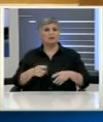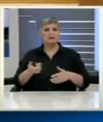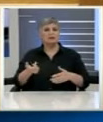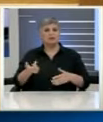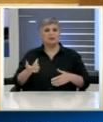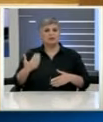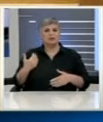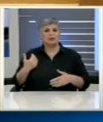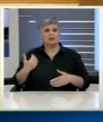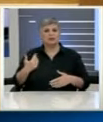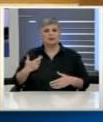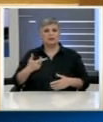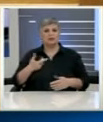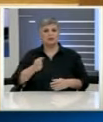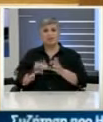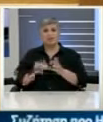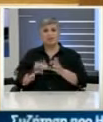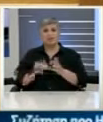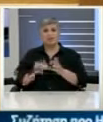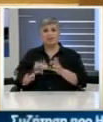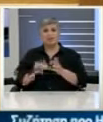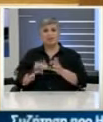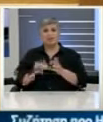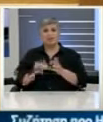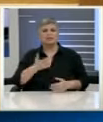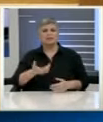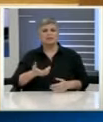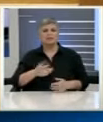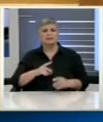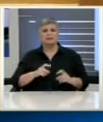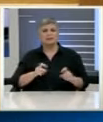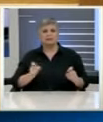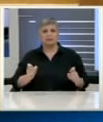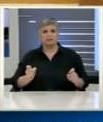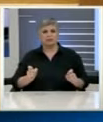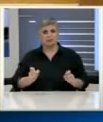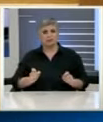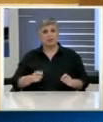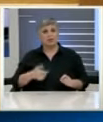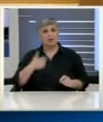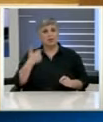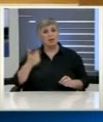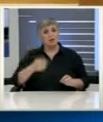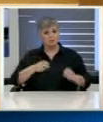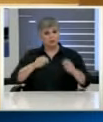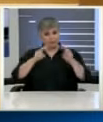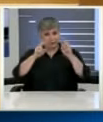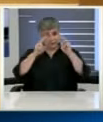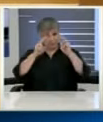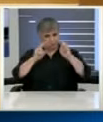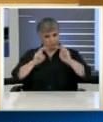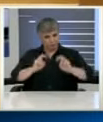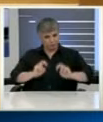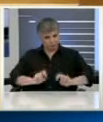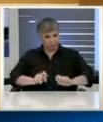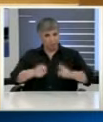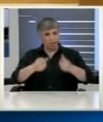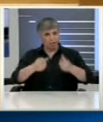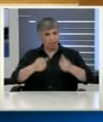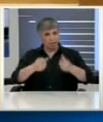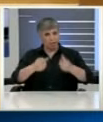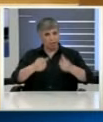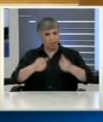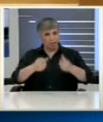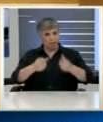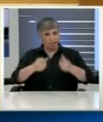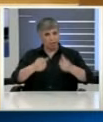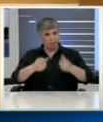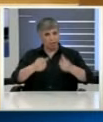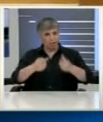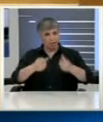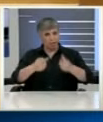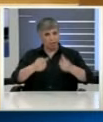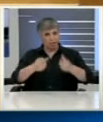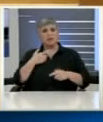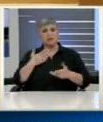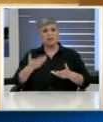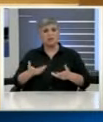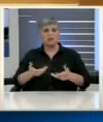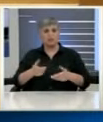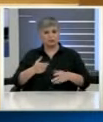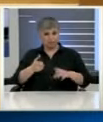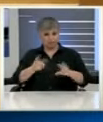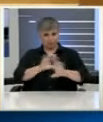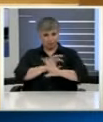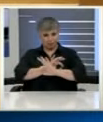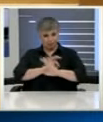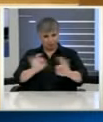τσίπρα γιατί φοβ να κάνουμε μία εξεταστική για το πρώτο εξάμηνο 2015 αν είστε τόσο σίγουρος ελάτε εδώ πέρα να τα